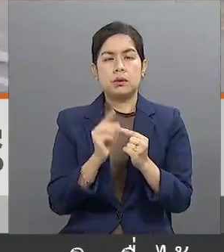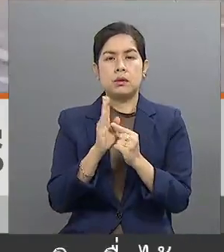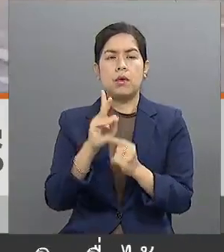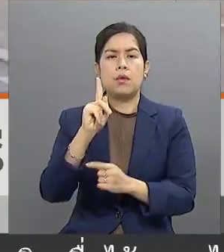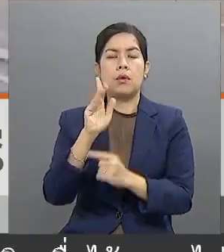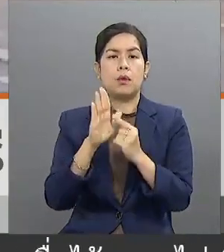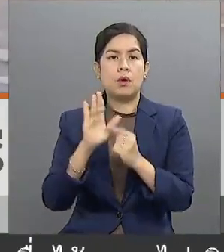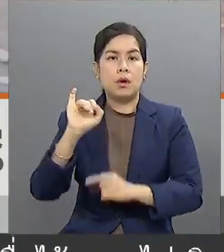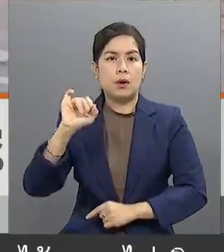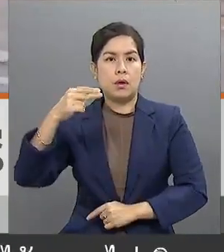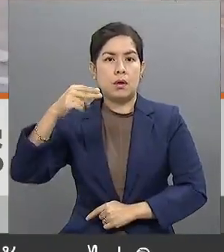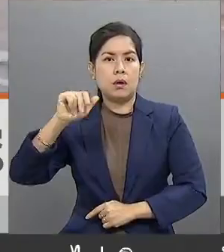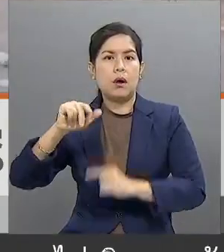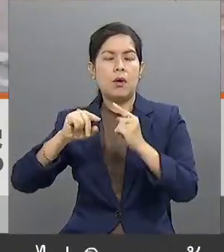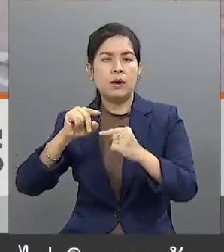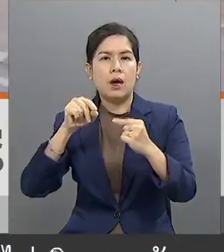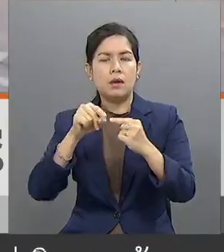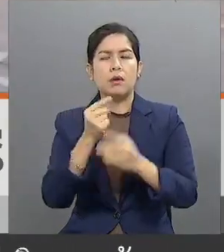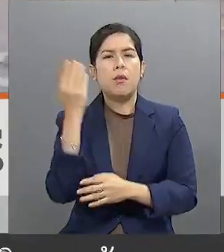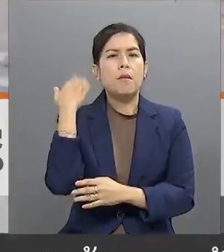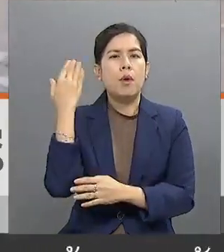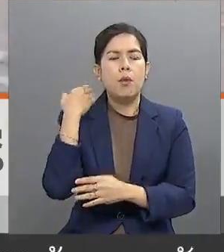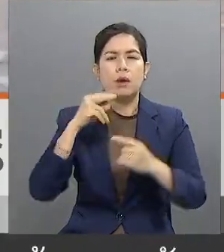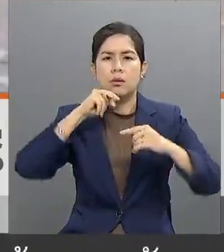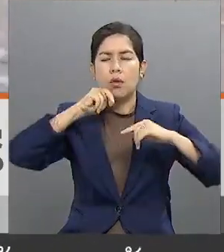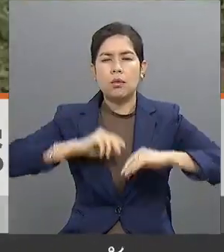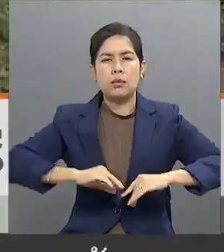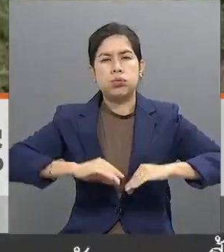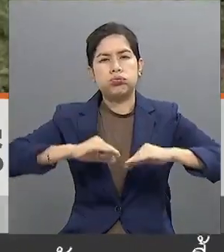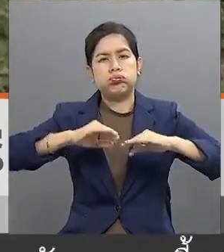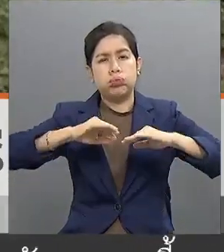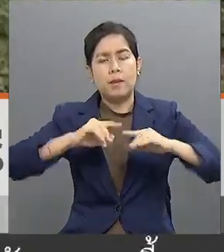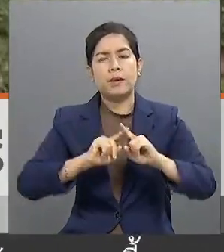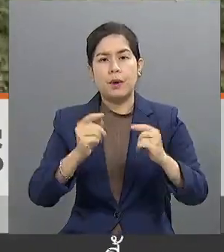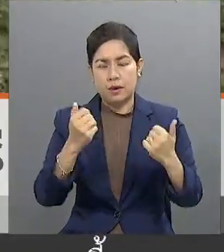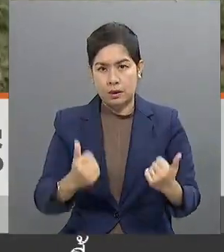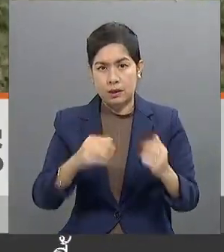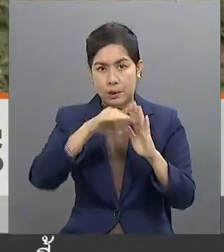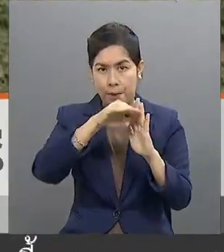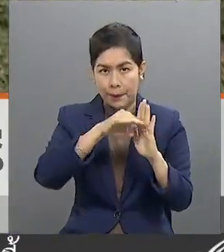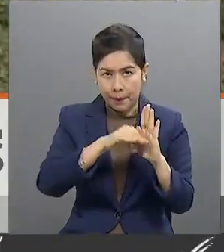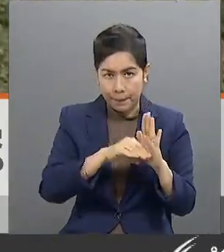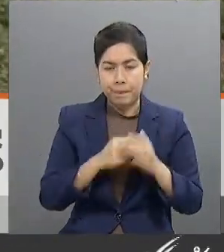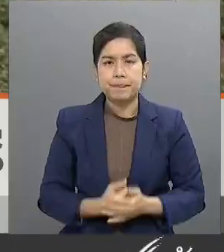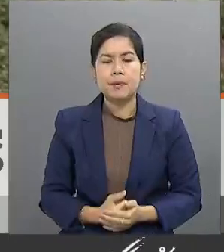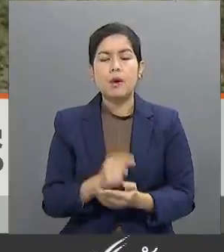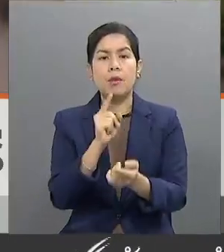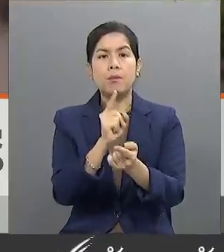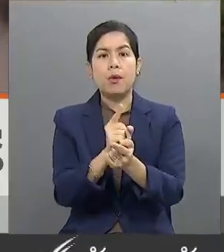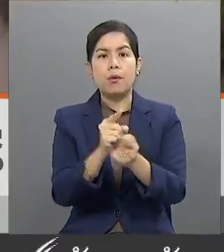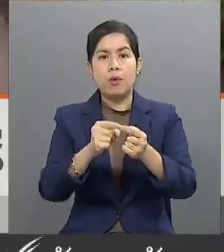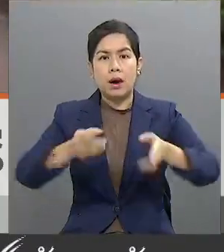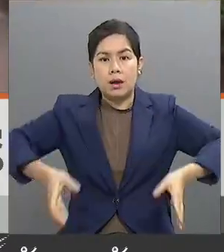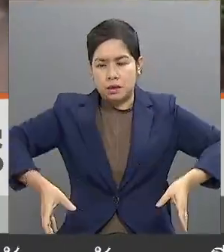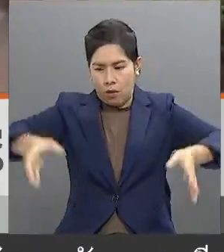ท่วมเมื่อวานนี้ลดระดับลงจนกลับเข้าสู่ภาวะปกติแล้วก็พบว่าบริเวณไหล่ทางใกล้กับปากอุโมงค์และแนวกำแพงกัน